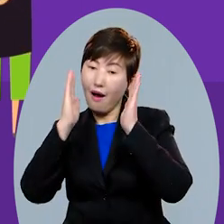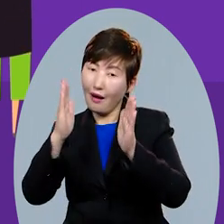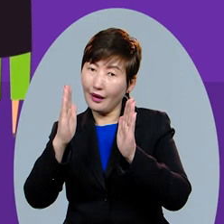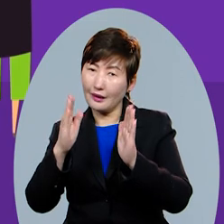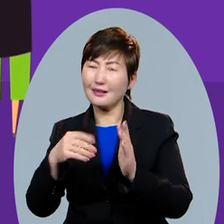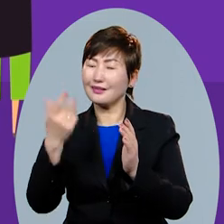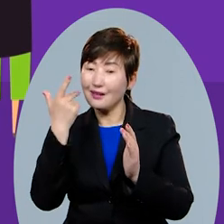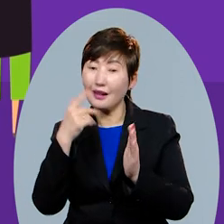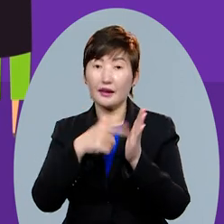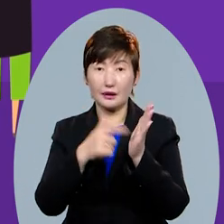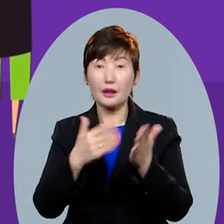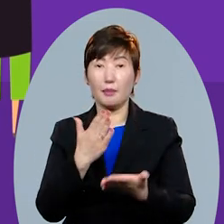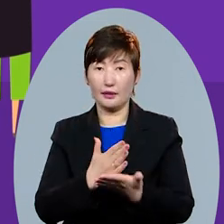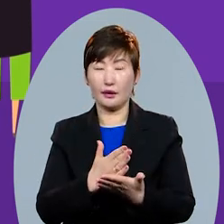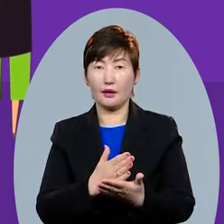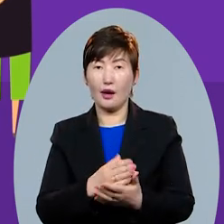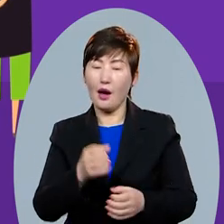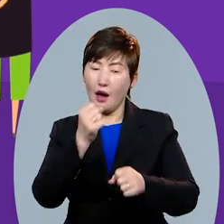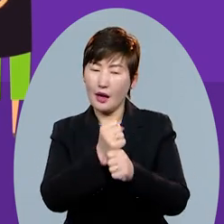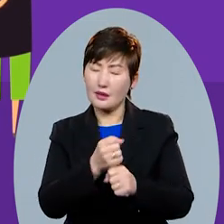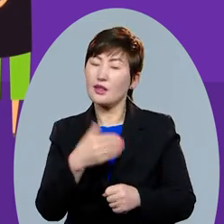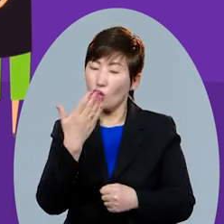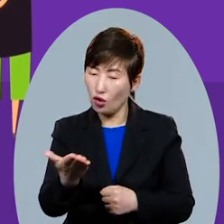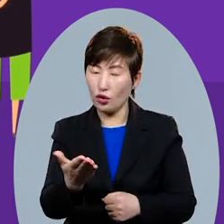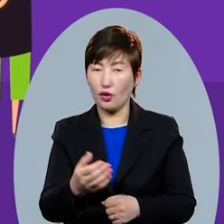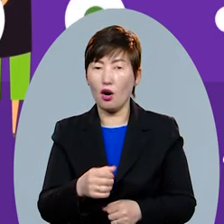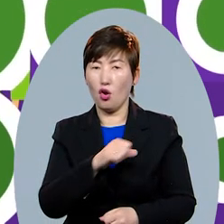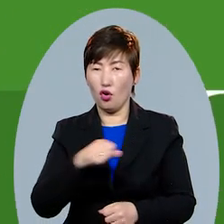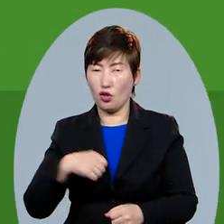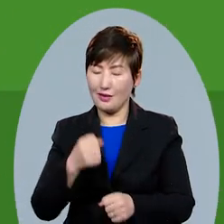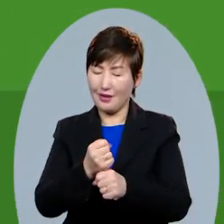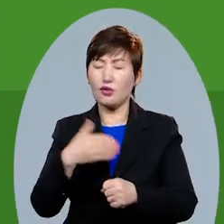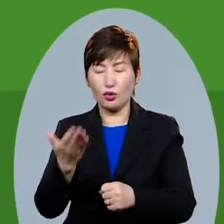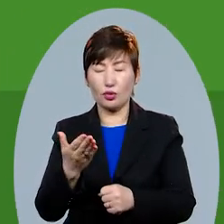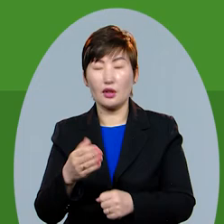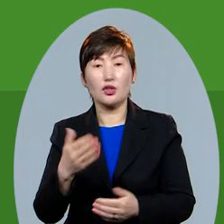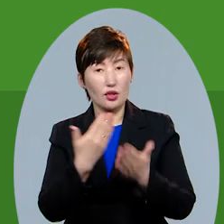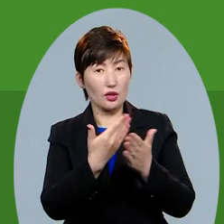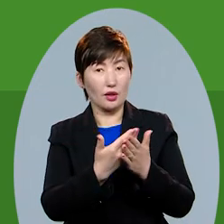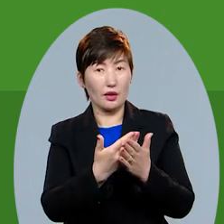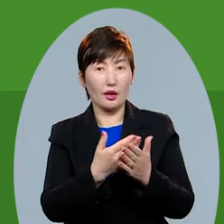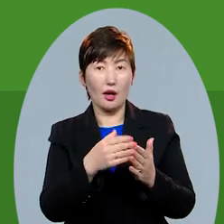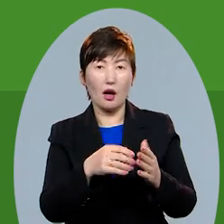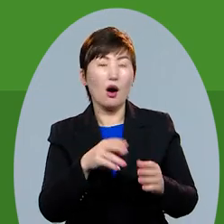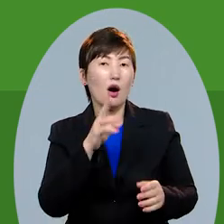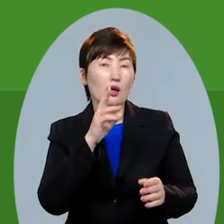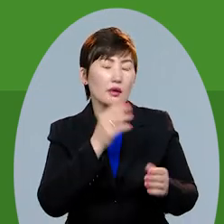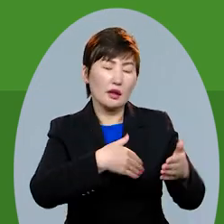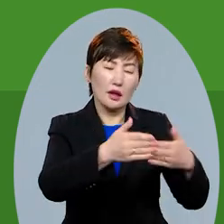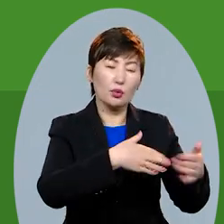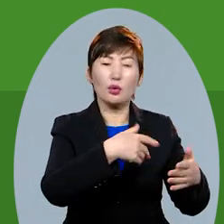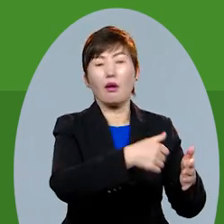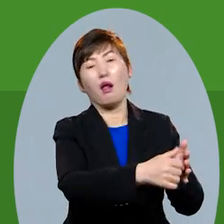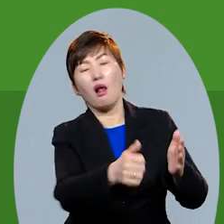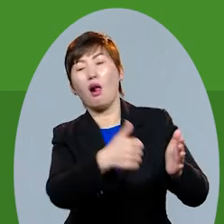шагнаж байгаарай. Хүүхдэд анхаарал халамж өргөж шаарддаг. Ажил даалгах. Хийх ажил хүүхэдтэй өгөх.